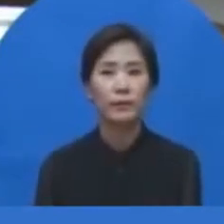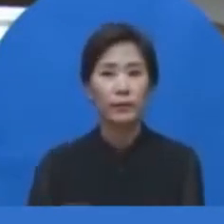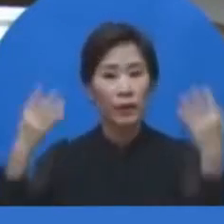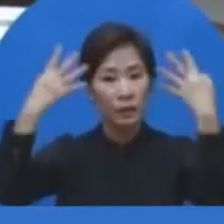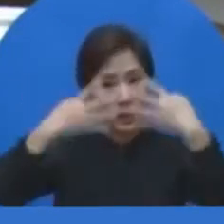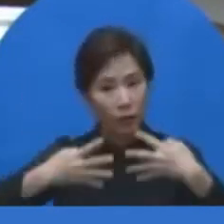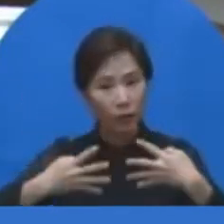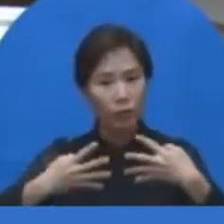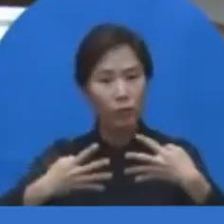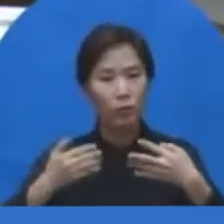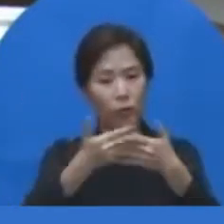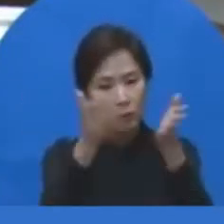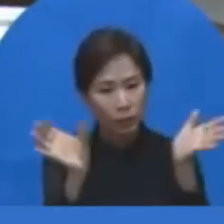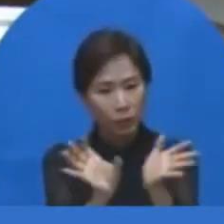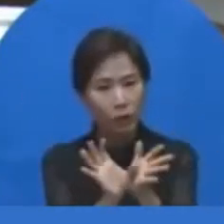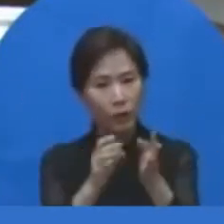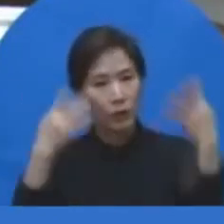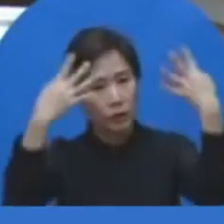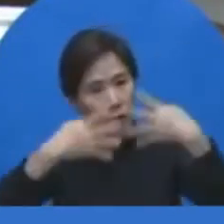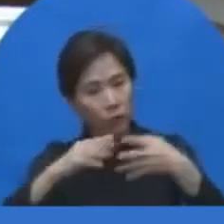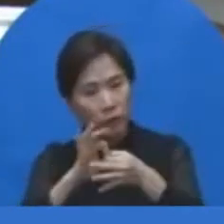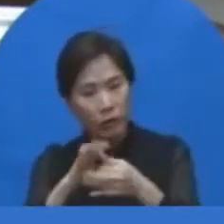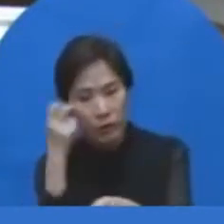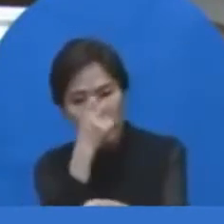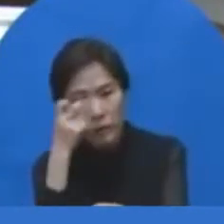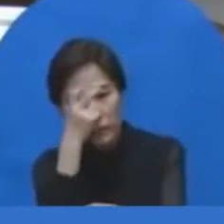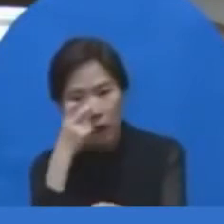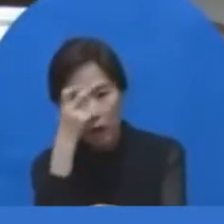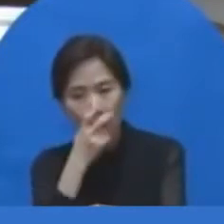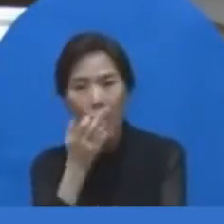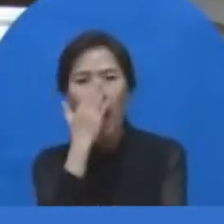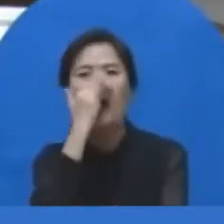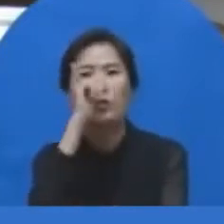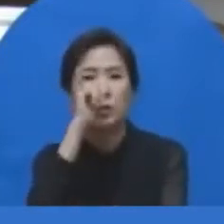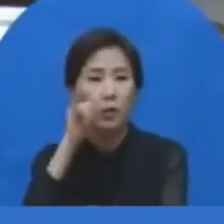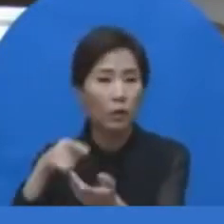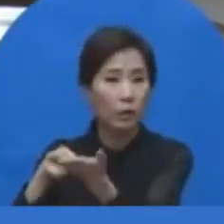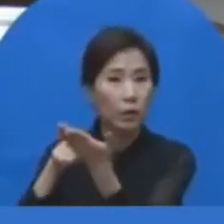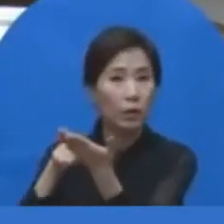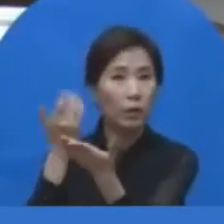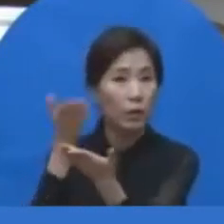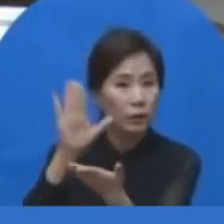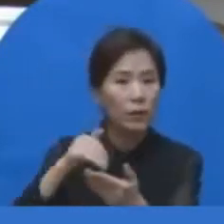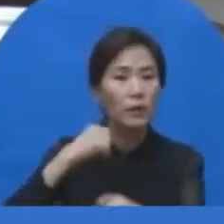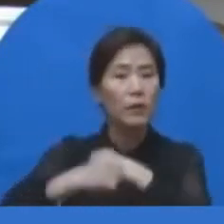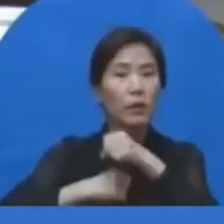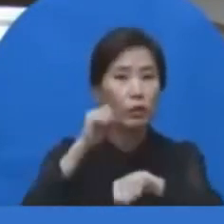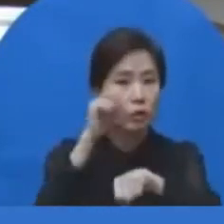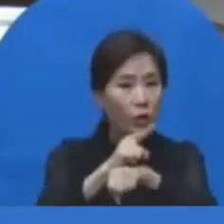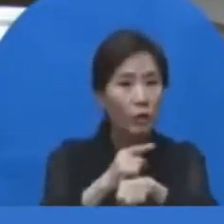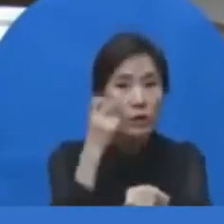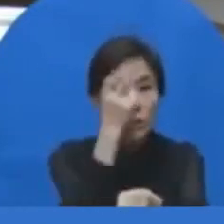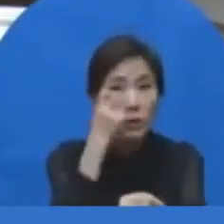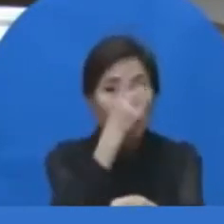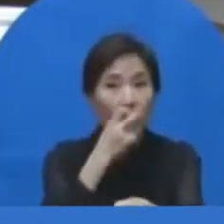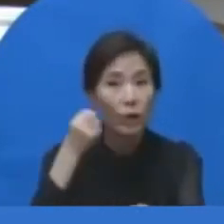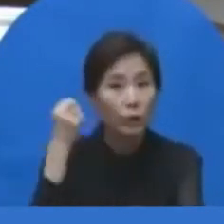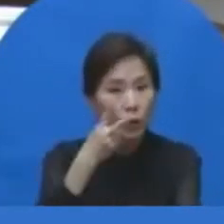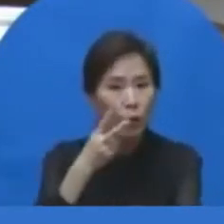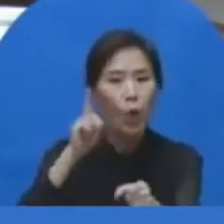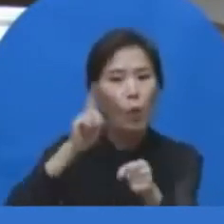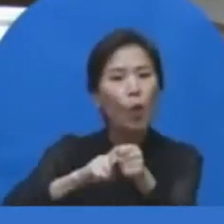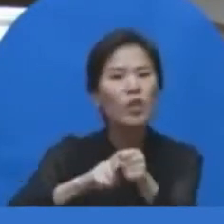요건들 단서 요건들을 심사하게 되어 있다라고 하더라도 그 자주성 심사 또는 그